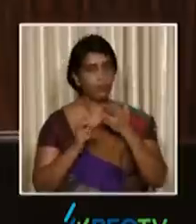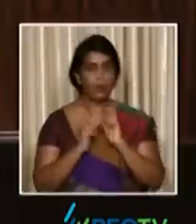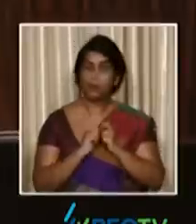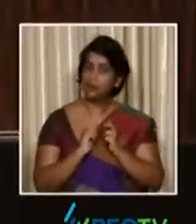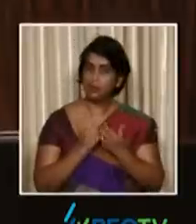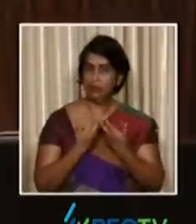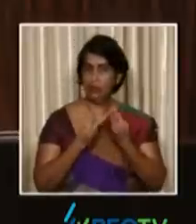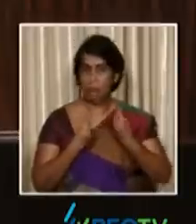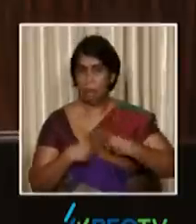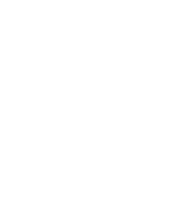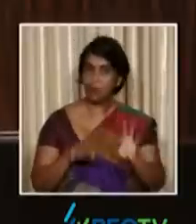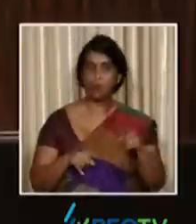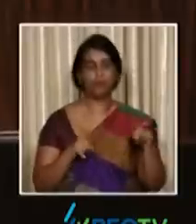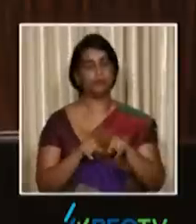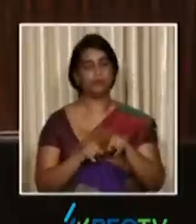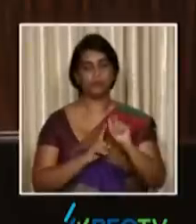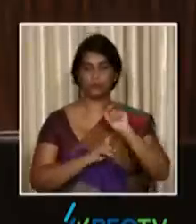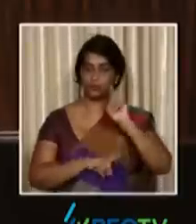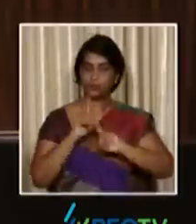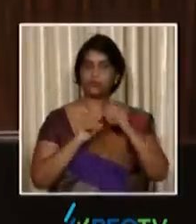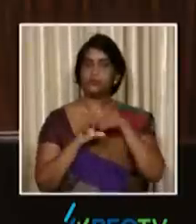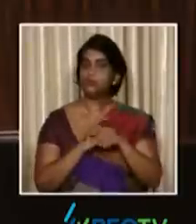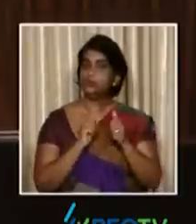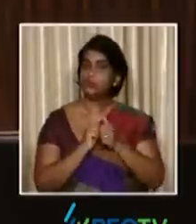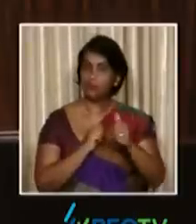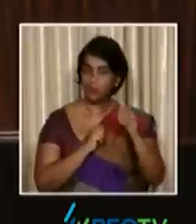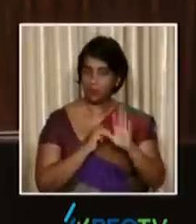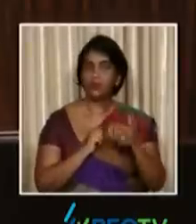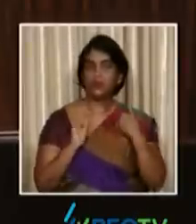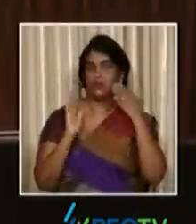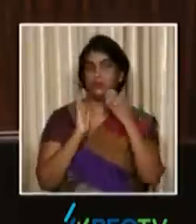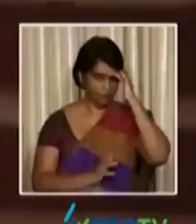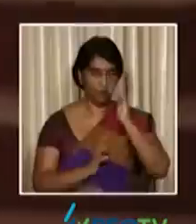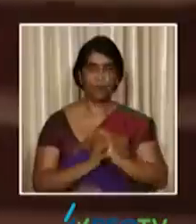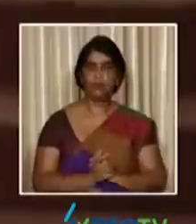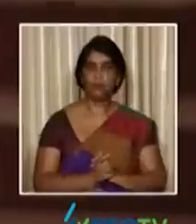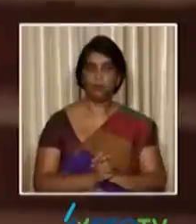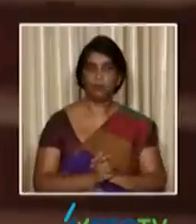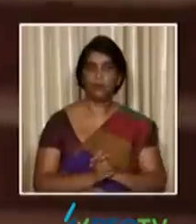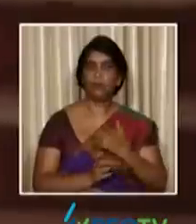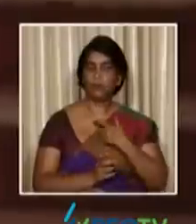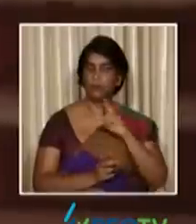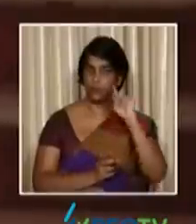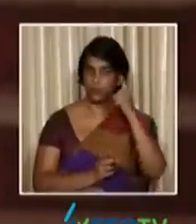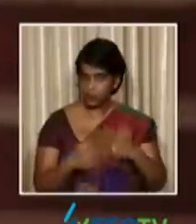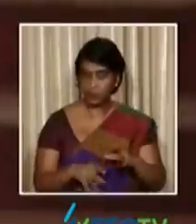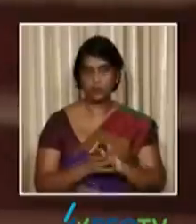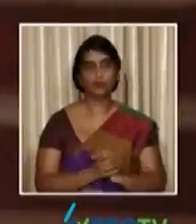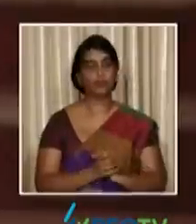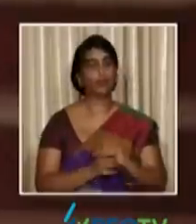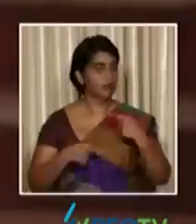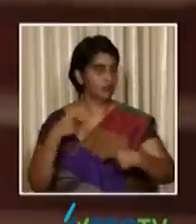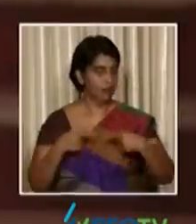හෝ අගතියක් සිදු නොවන ආකාරයට පාර්ලිමේන්තුව තුළ කටයුතු කිරීම බව අවධාරණය කරනු කැමැත්තෙමි. මම මුලින්ම ඔබතුමාට ස්තුතිවන්ත වෙනවා.